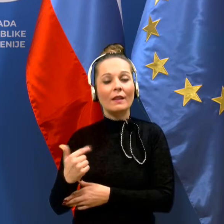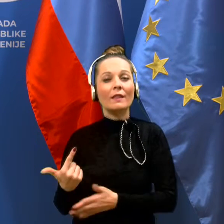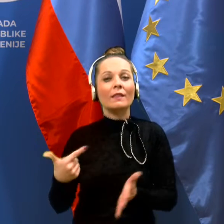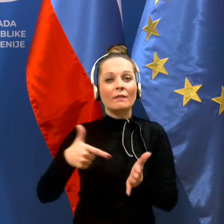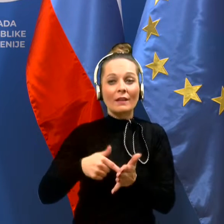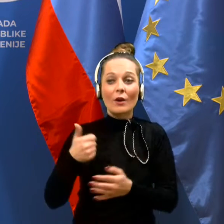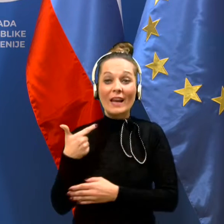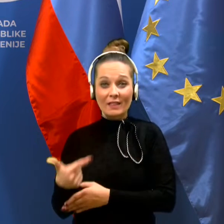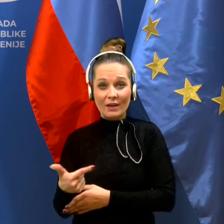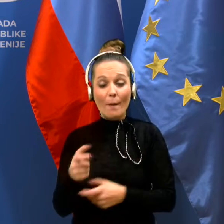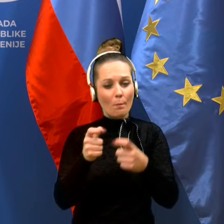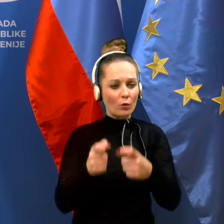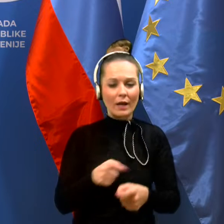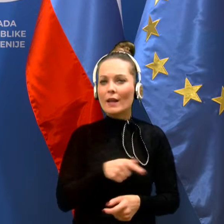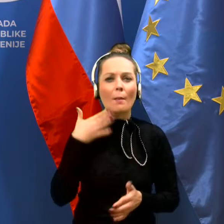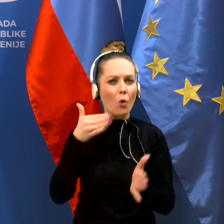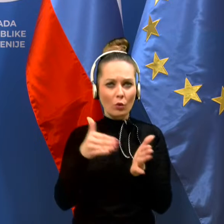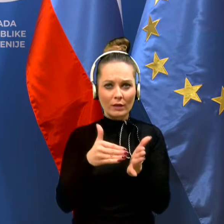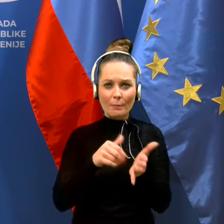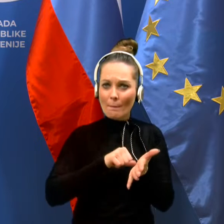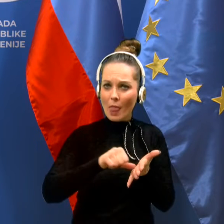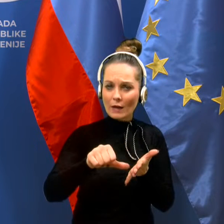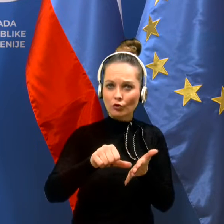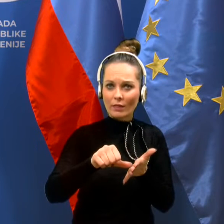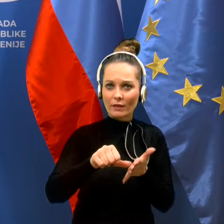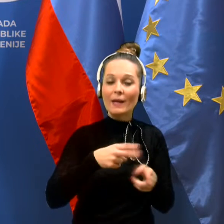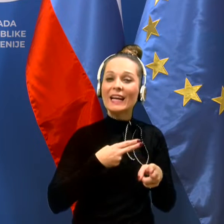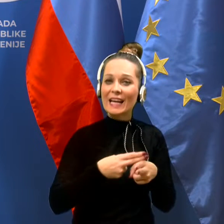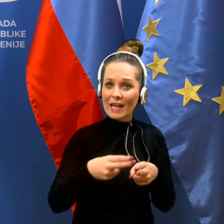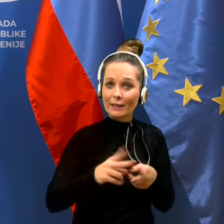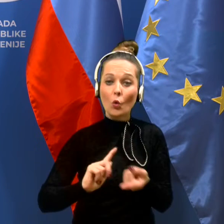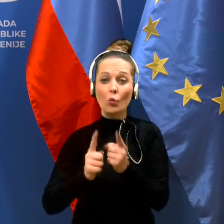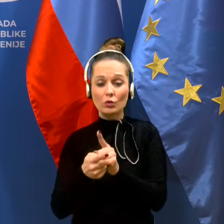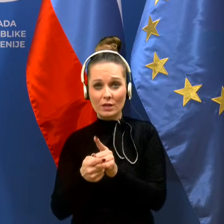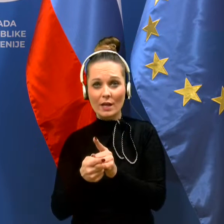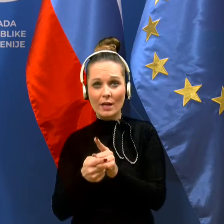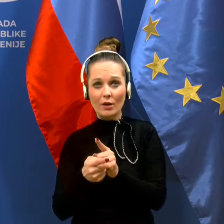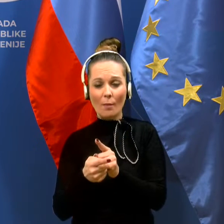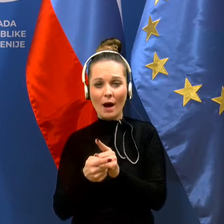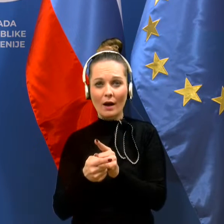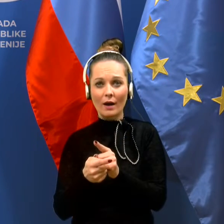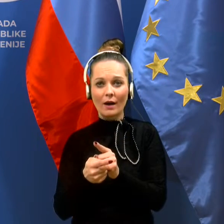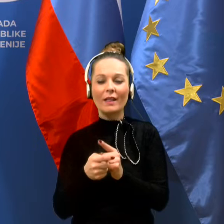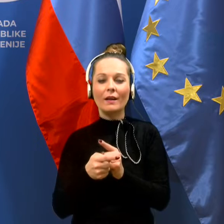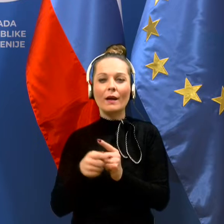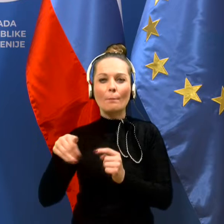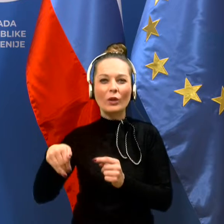31.1.2021 podjetjem ne bo treba plačati kreditov oziroma anuitet od teh